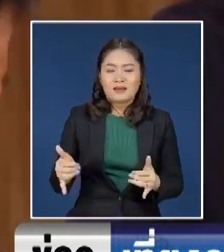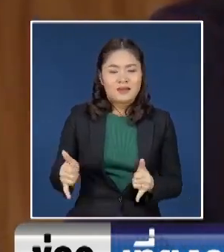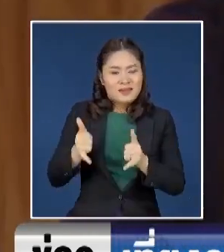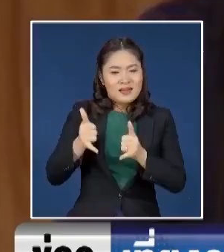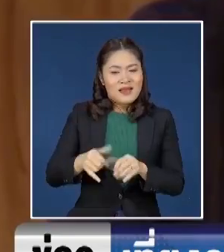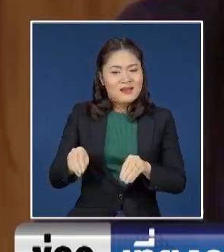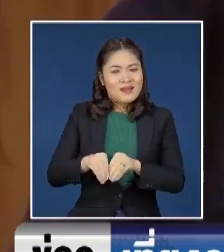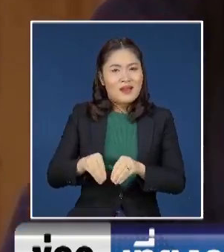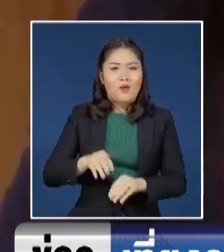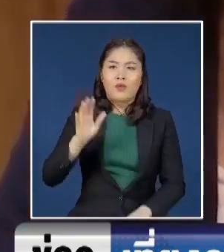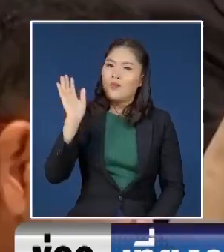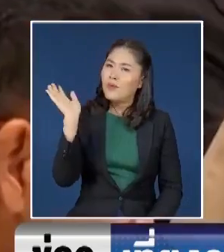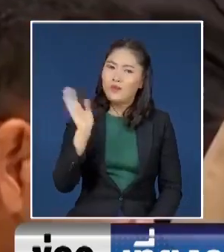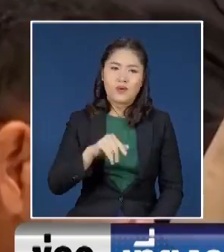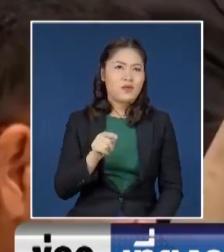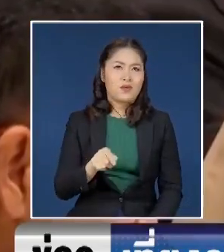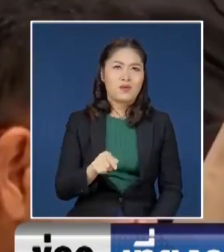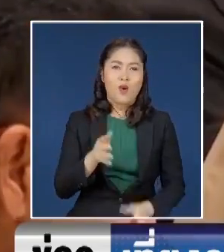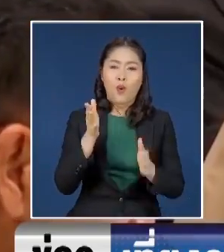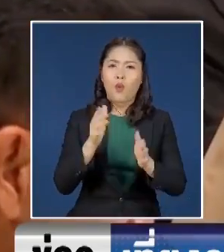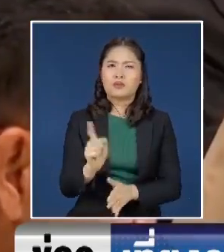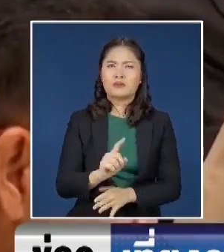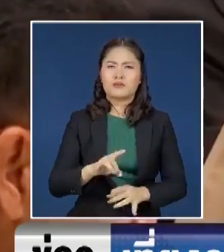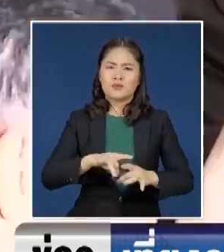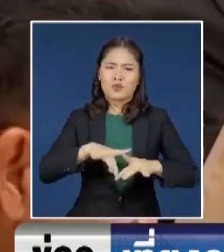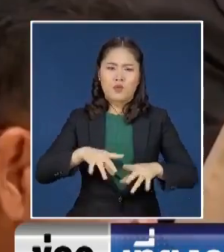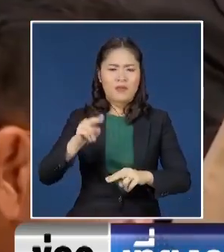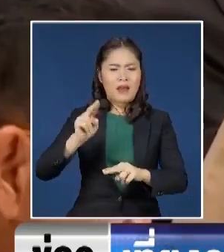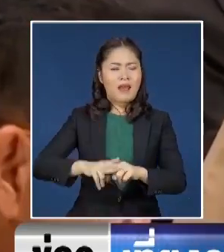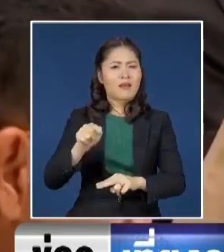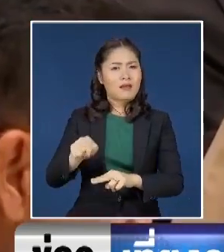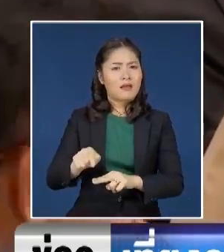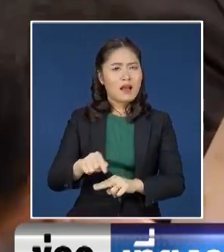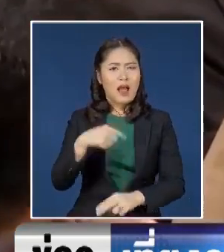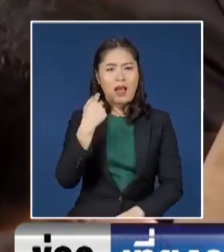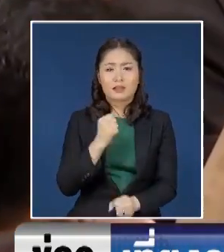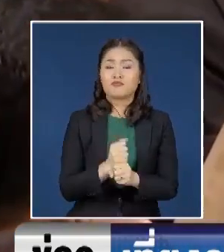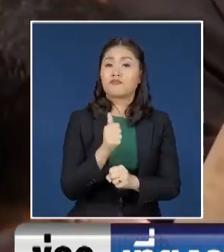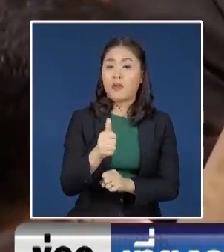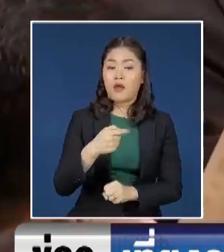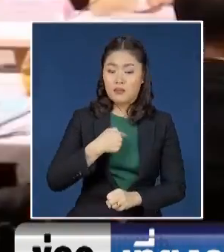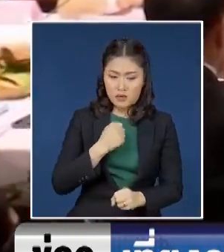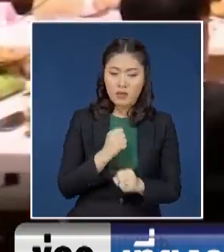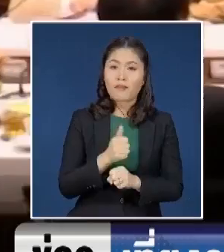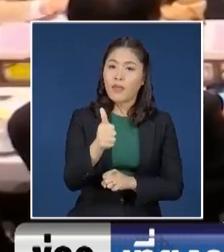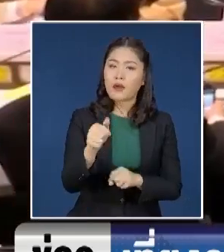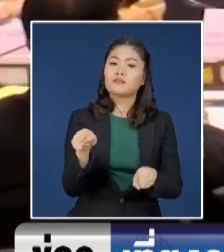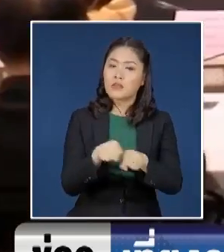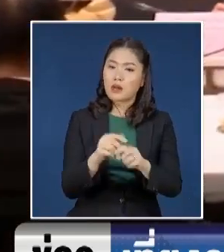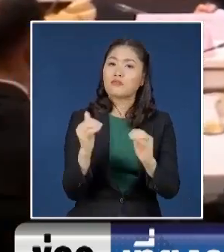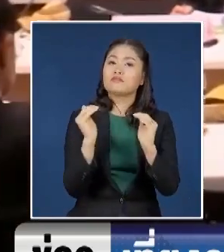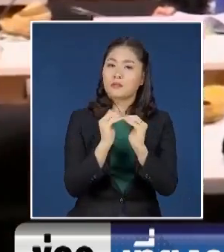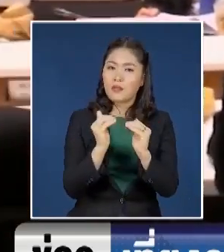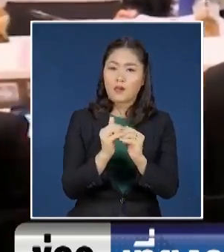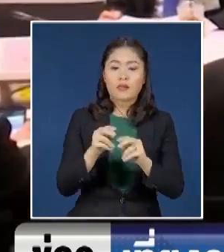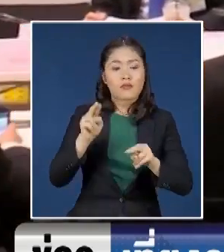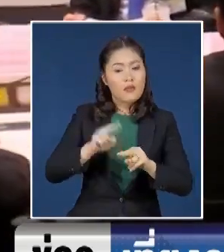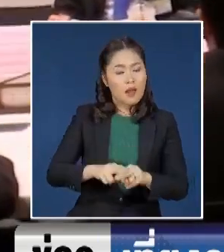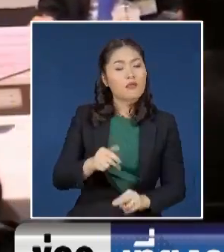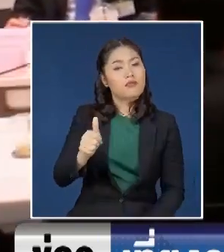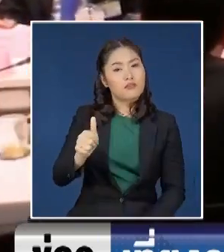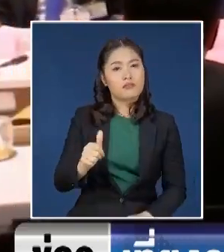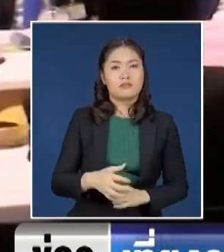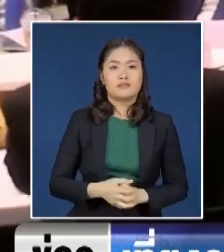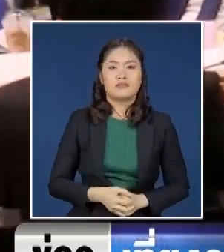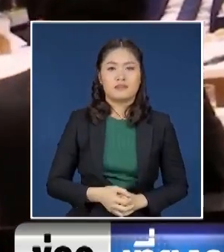ขโอ้โหคือเอาคนที่ไม่เหมาะสมมานั่งหัวโต๊ะเนี่ยถ้าใครทำแบบนั้นได้ดิฉันก็ทำได้บ้างขอพี่นั่งข้างท่านเสรีพิสุทธิ์นะฮะ